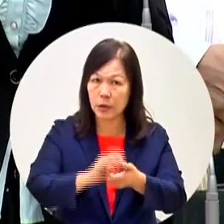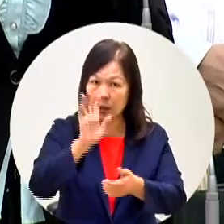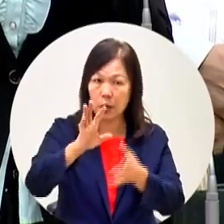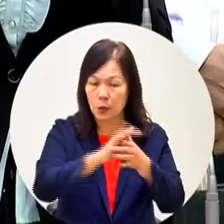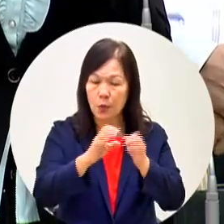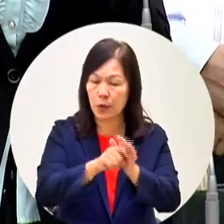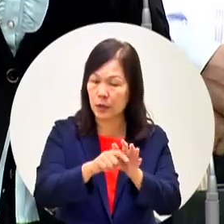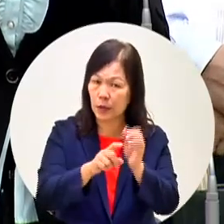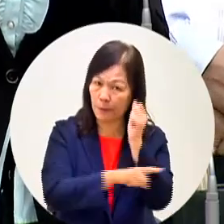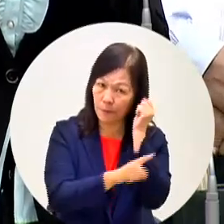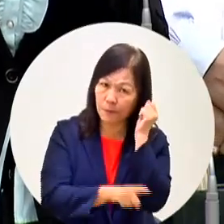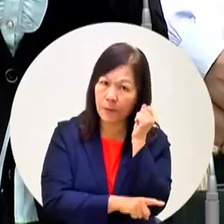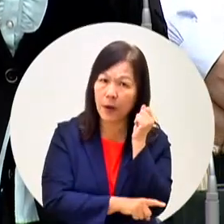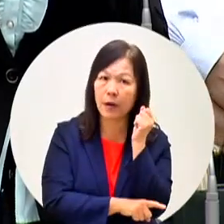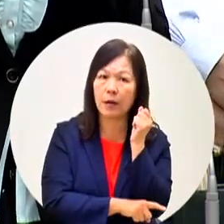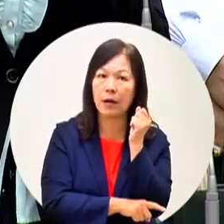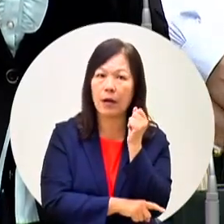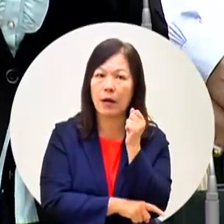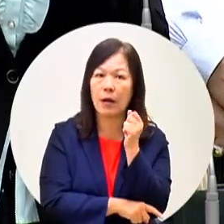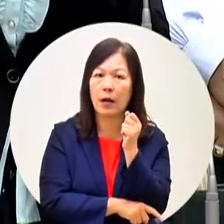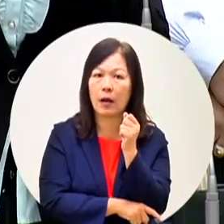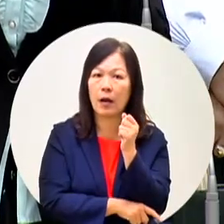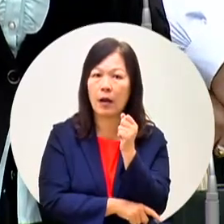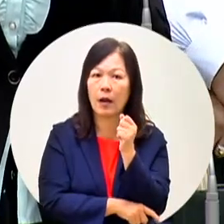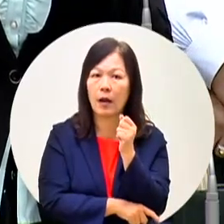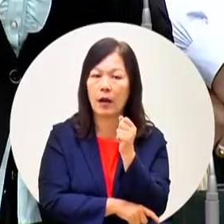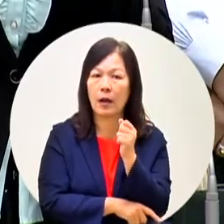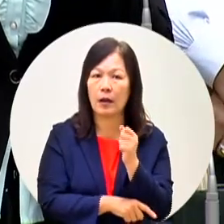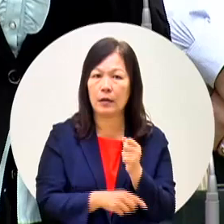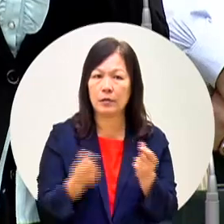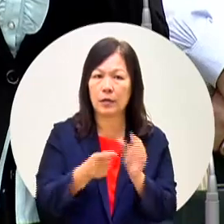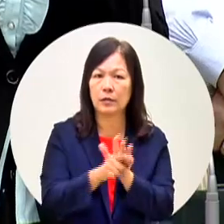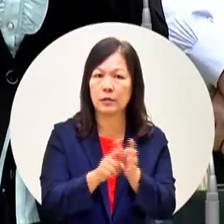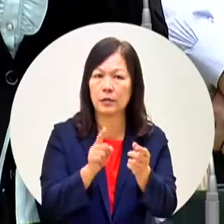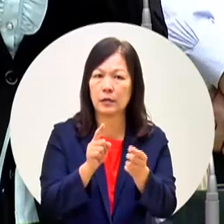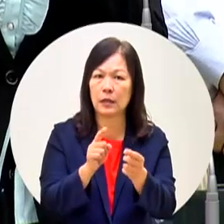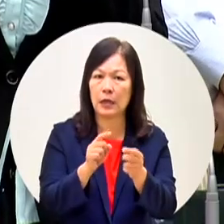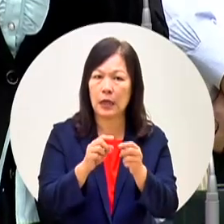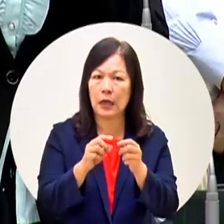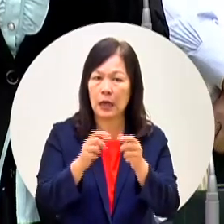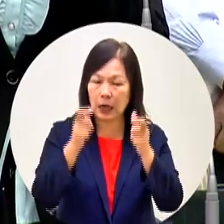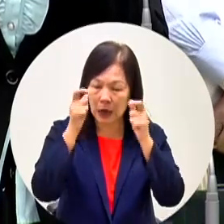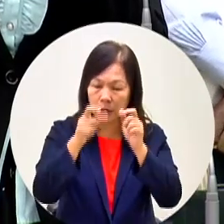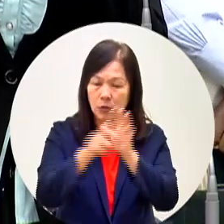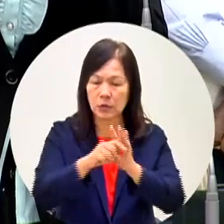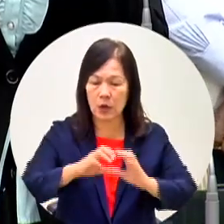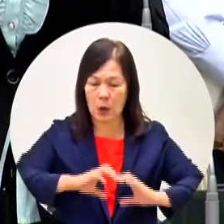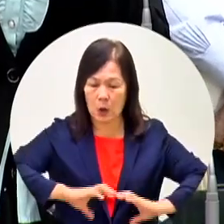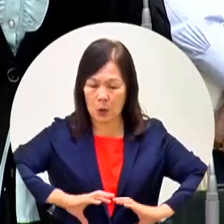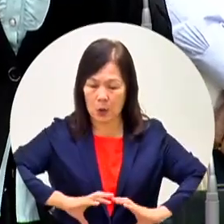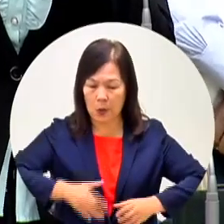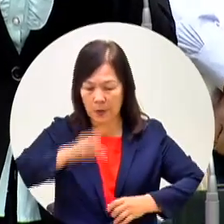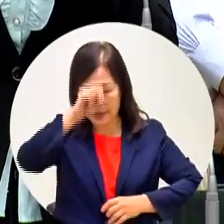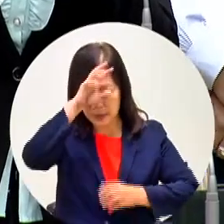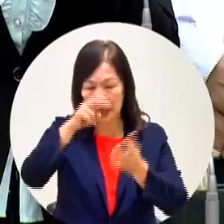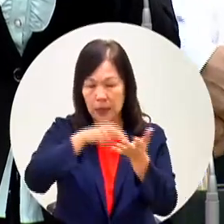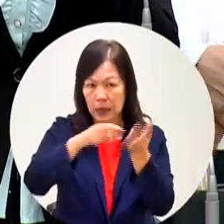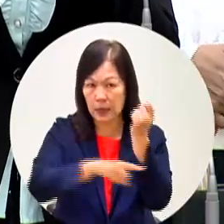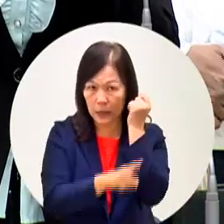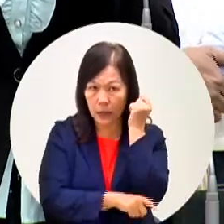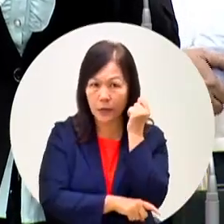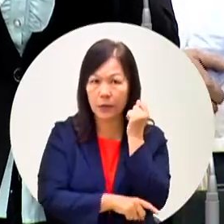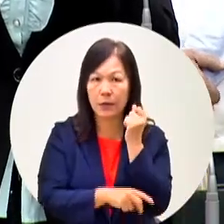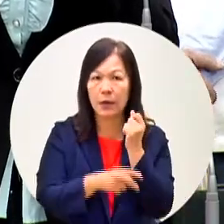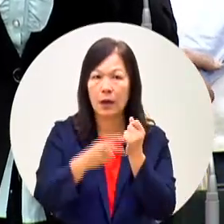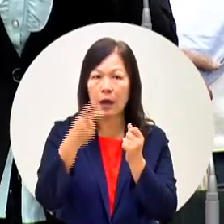我们的像高雄在地的国民党立委，或是我们中央相关的立委，